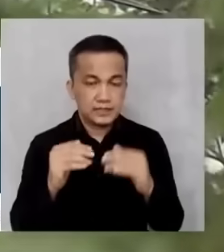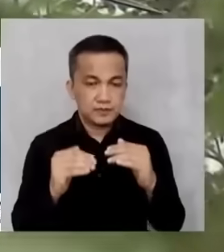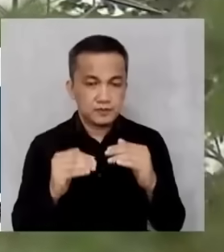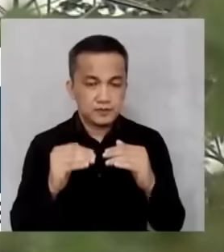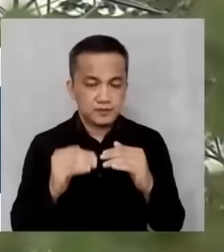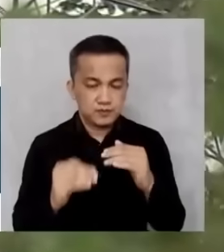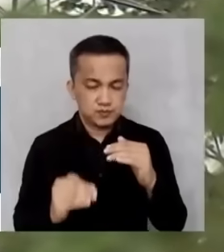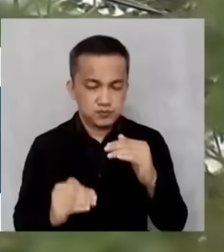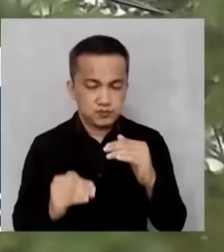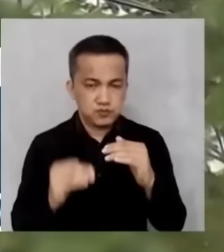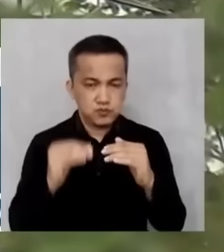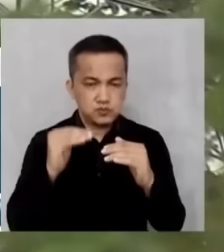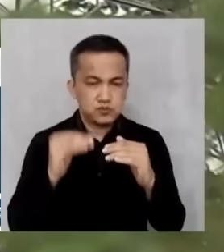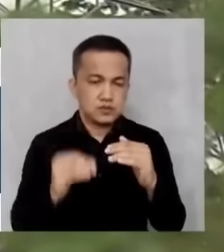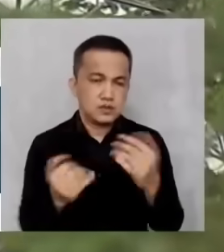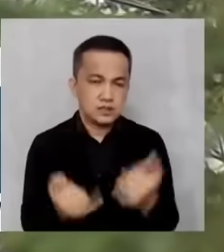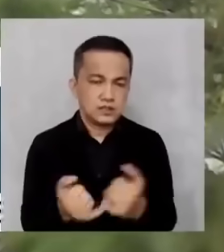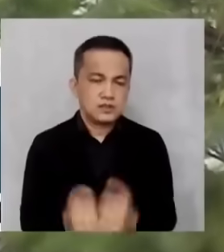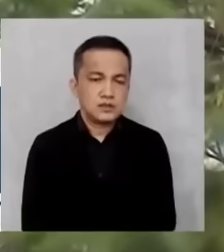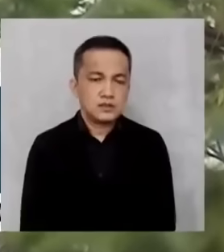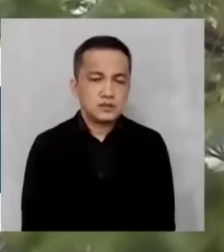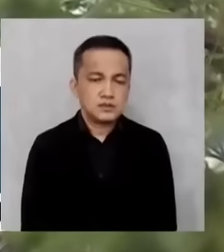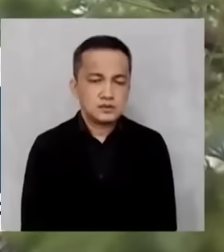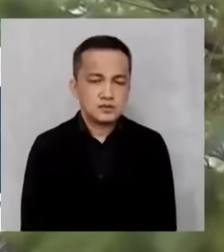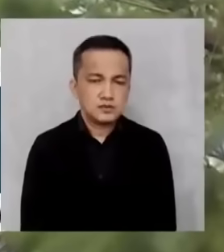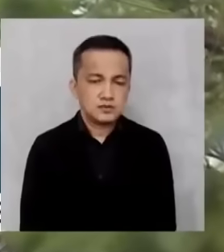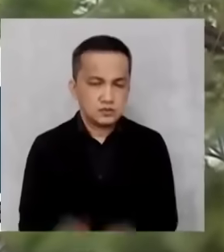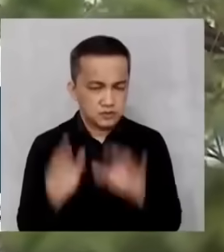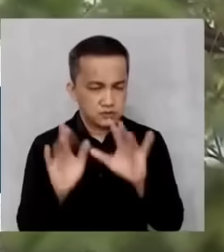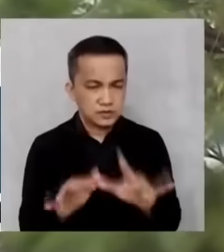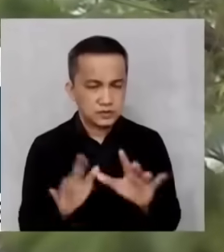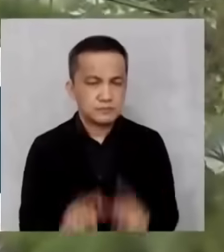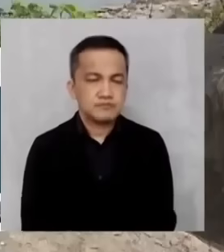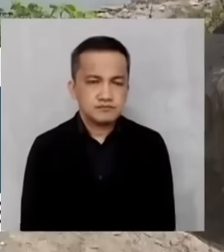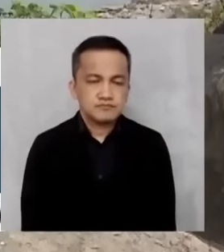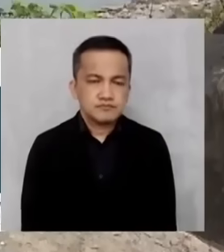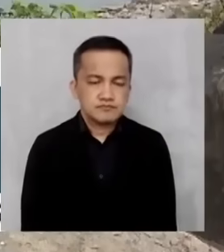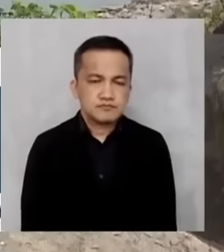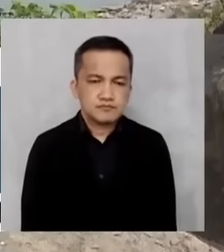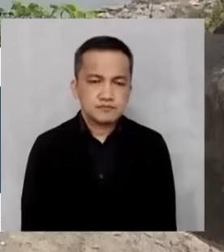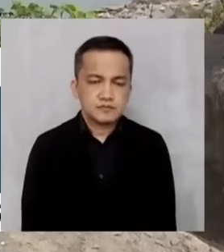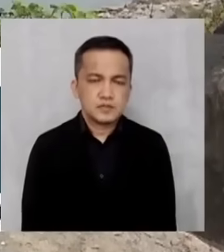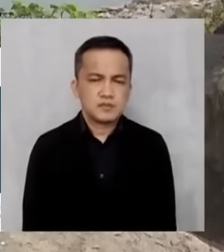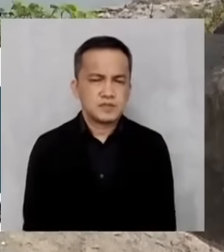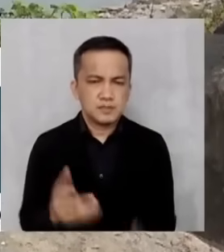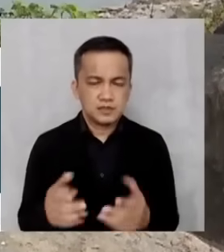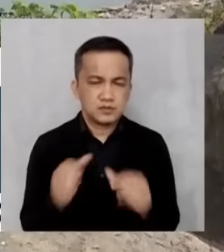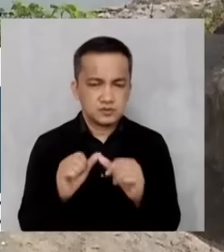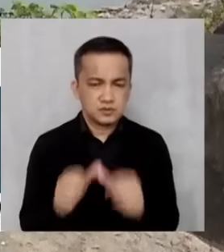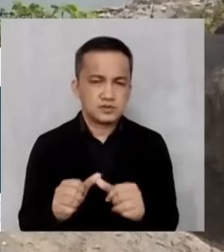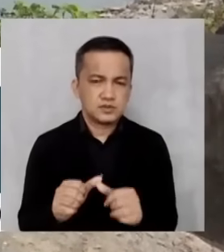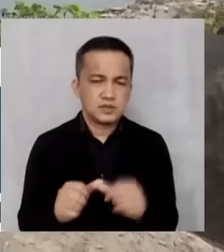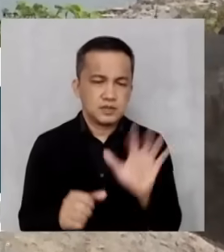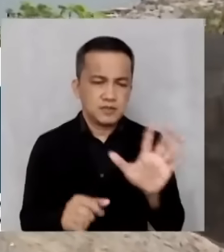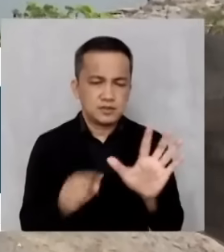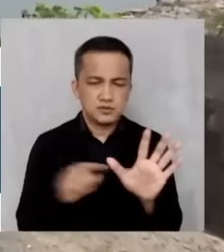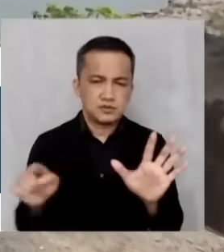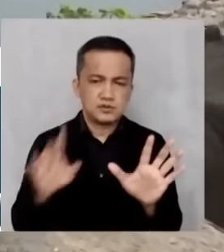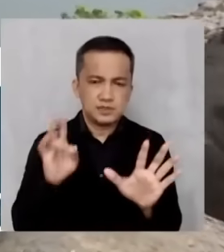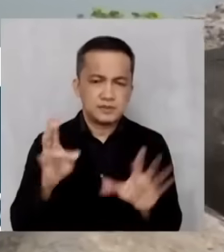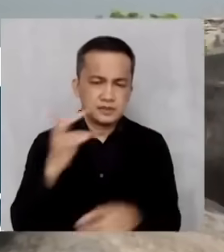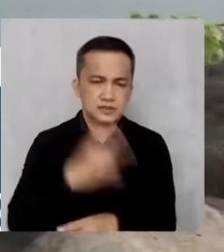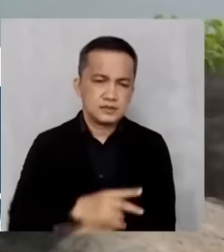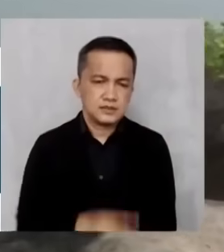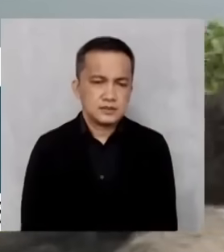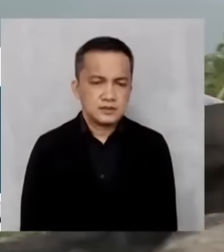sa ngayong umuulan siya. Siguro tatagal siya ng mga 5 to 7 days na naman bago na